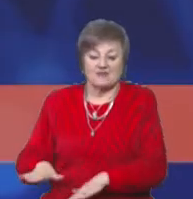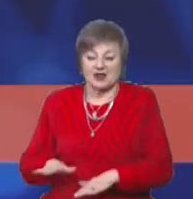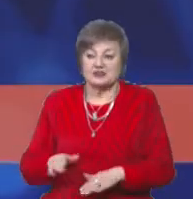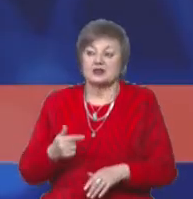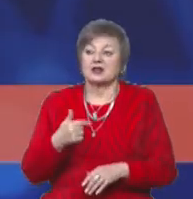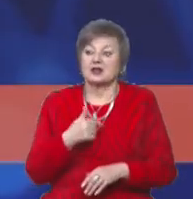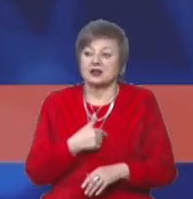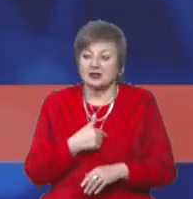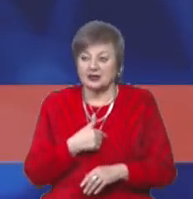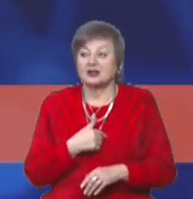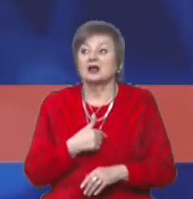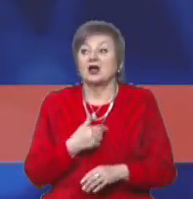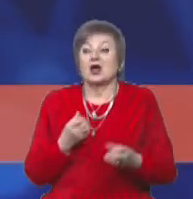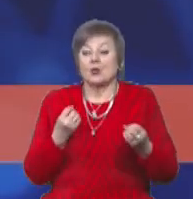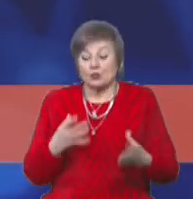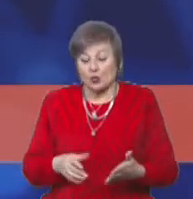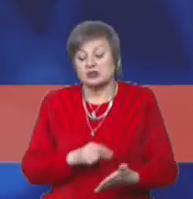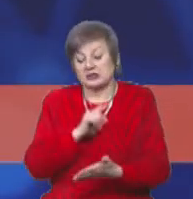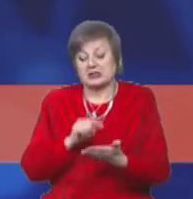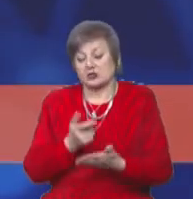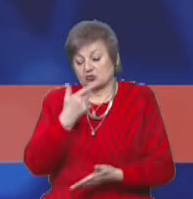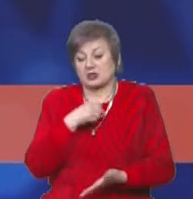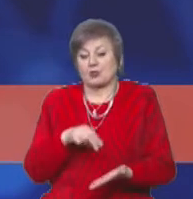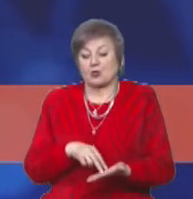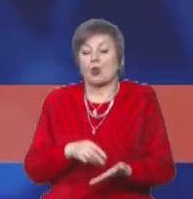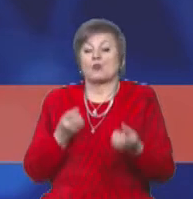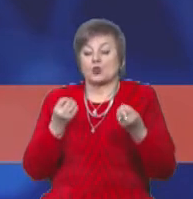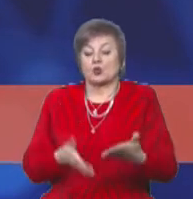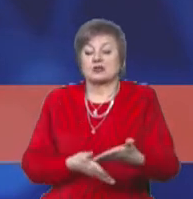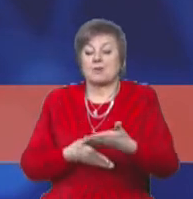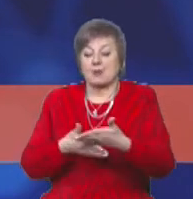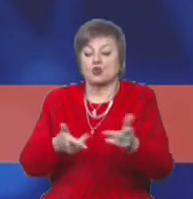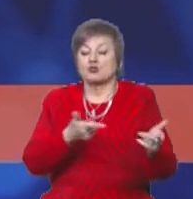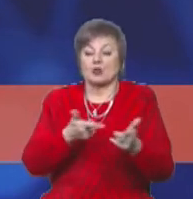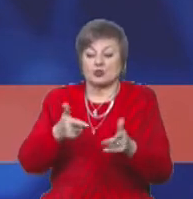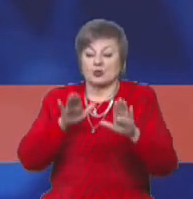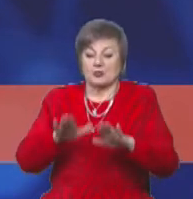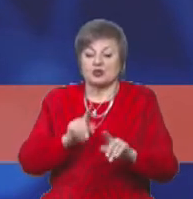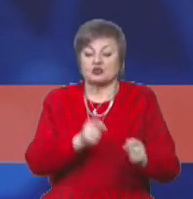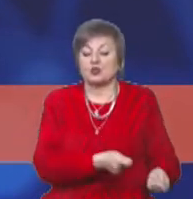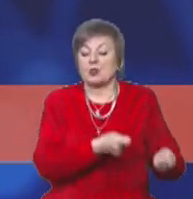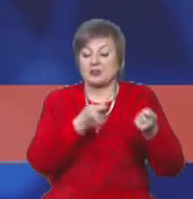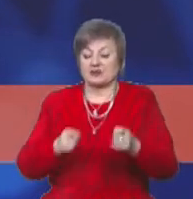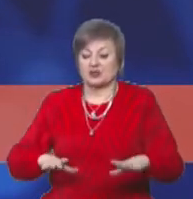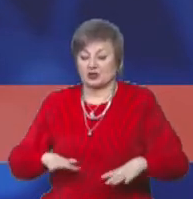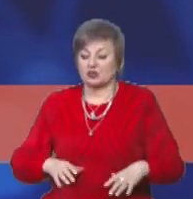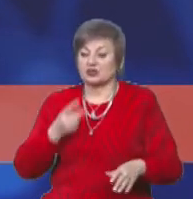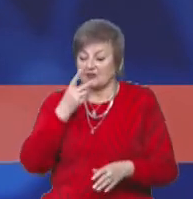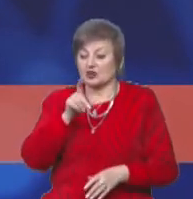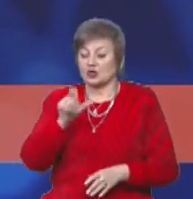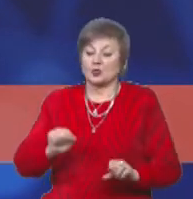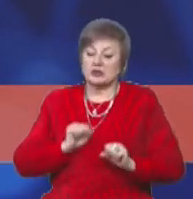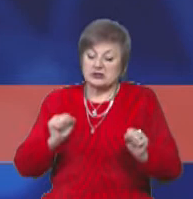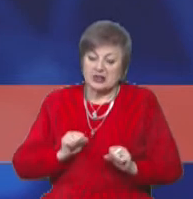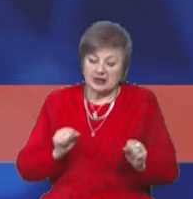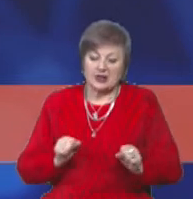Я ставила себе задачу помочь. Вот, потому что я видела, что люди пытаются, люди стараются изо всех